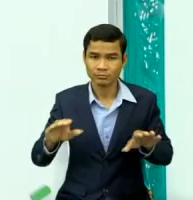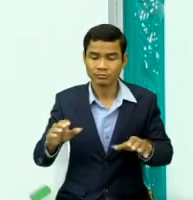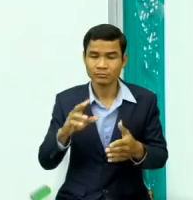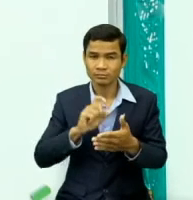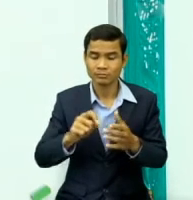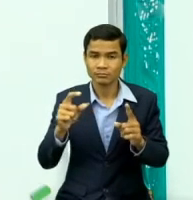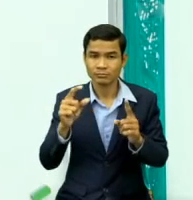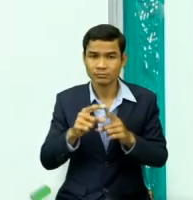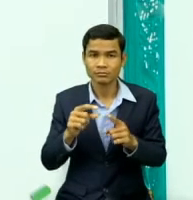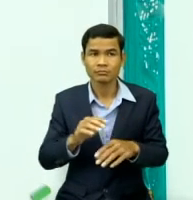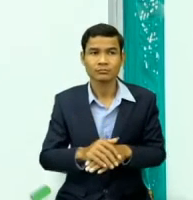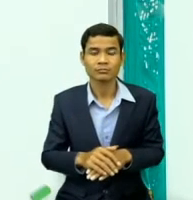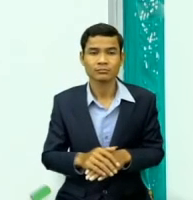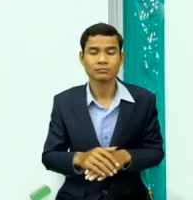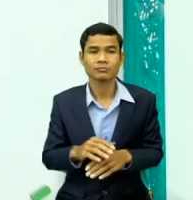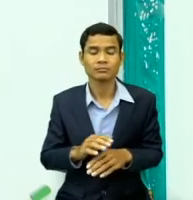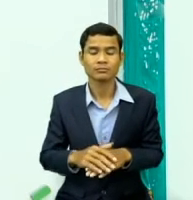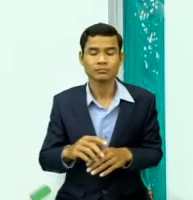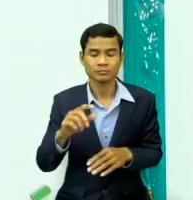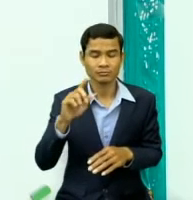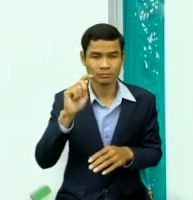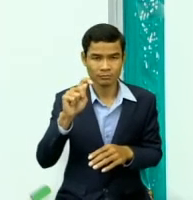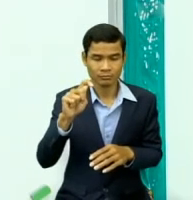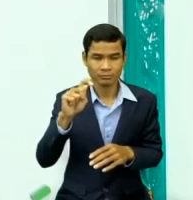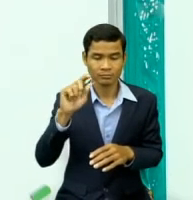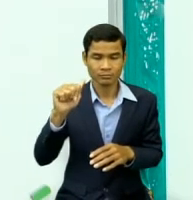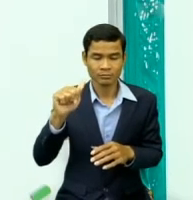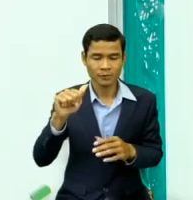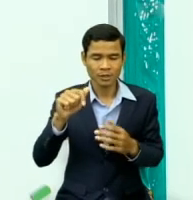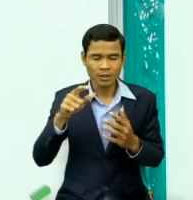bị rơ nhảy